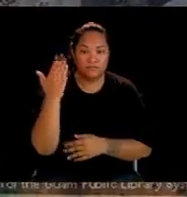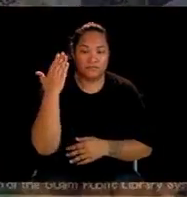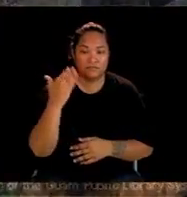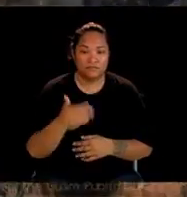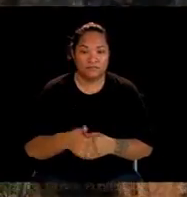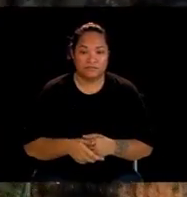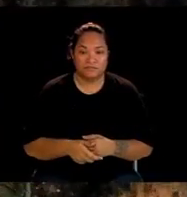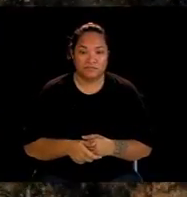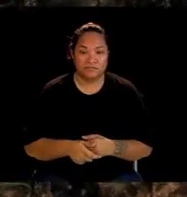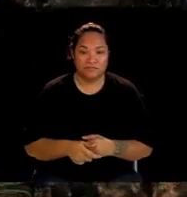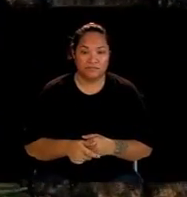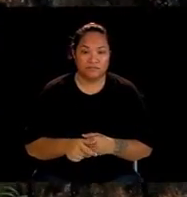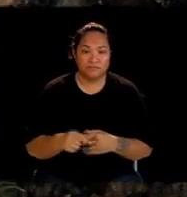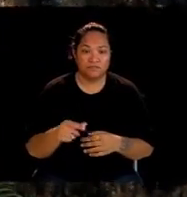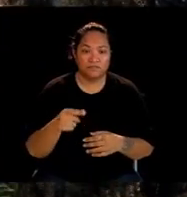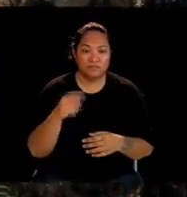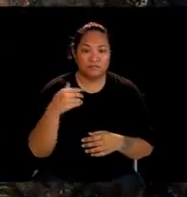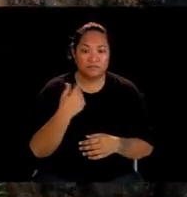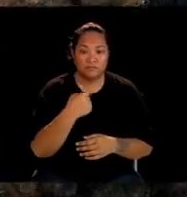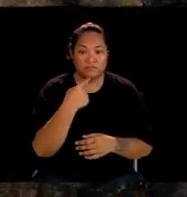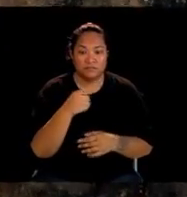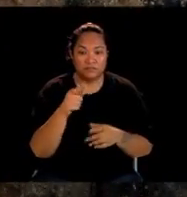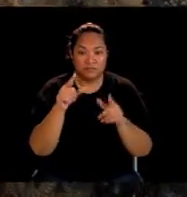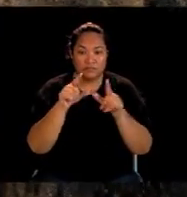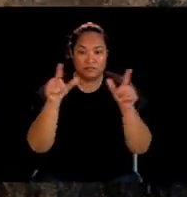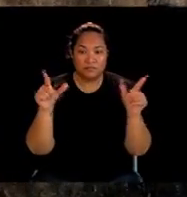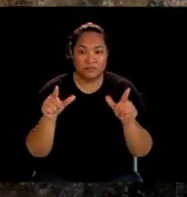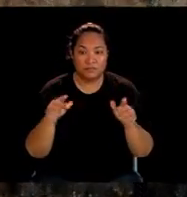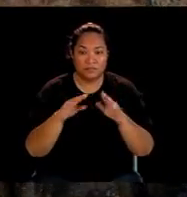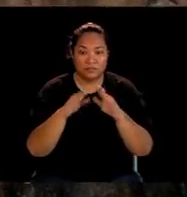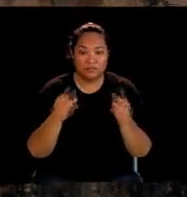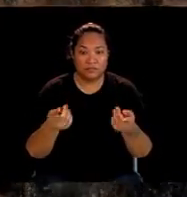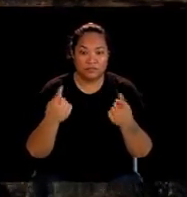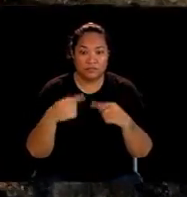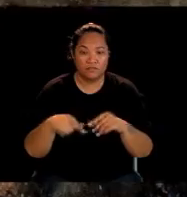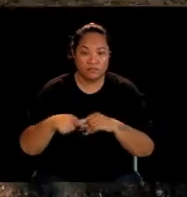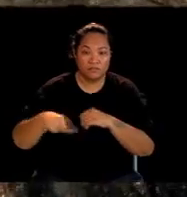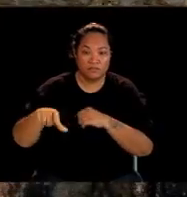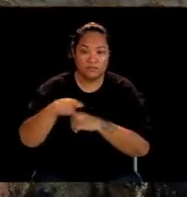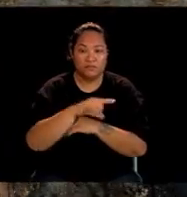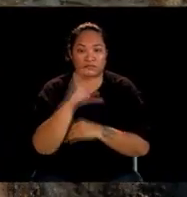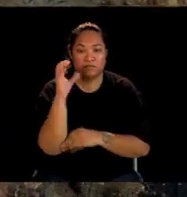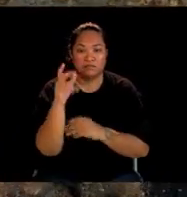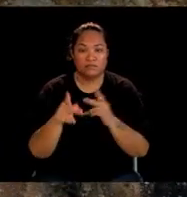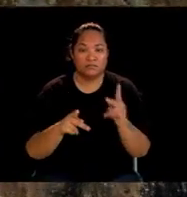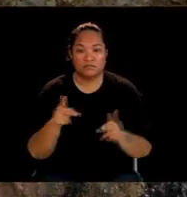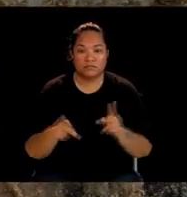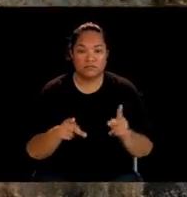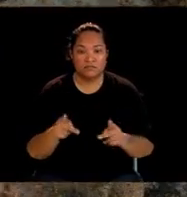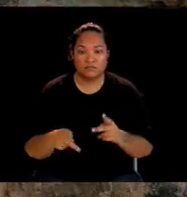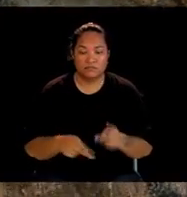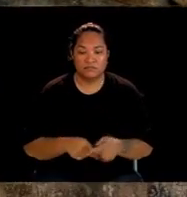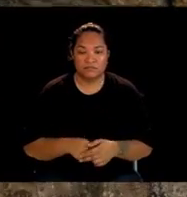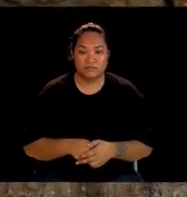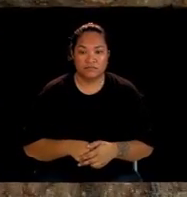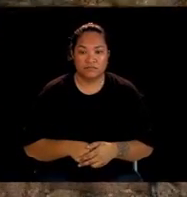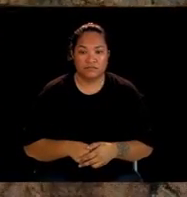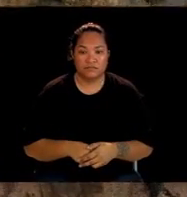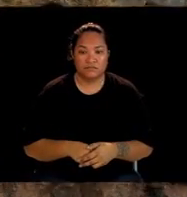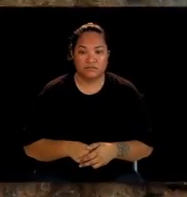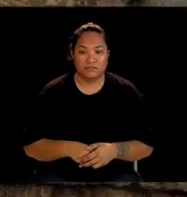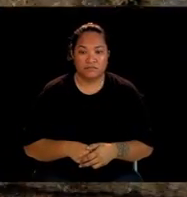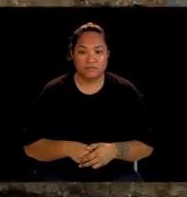na. Talo, sinya taalog na imanawtaw mo na, siha giitano itamoro,